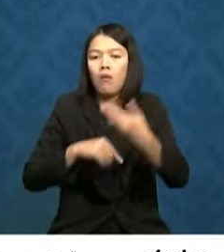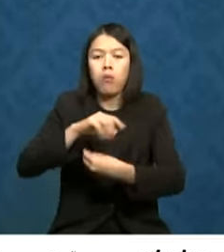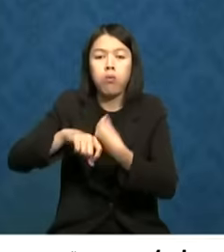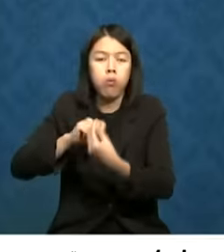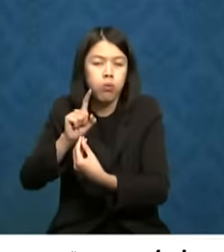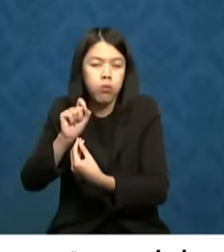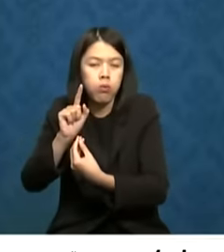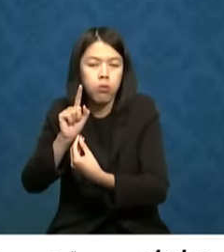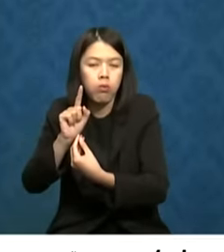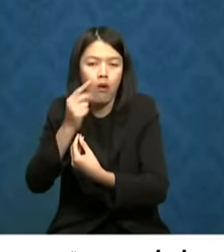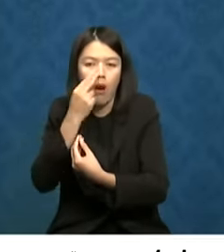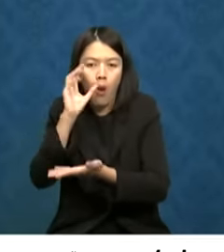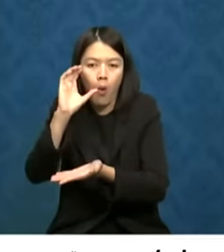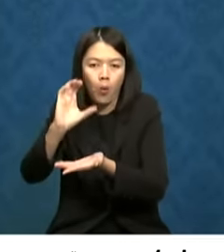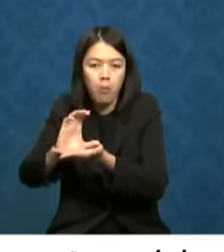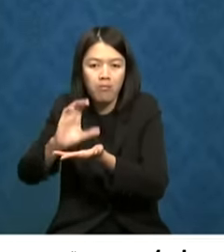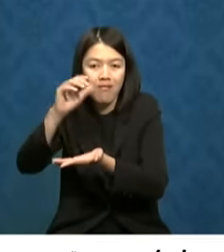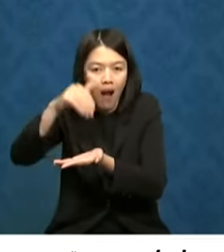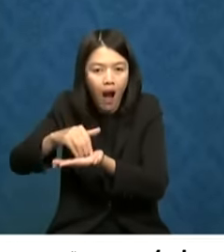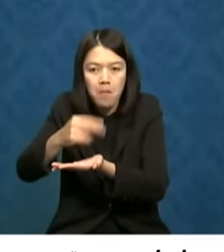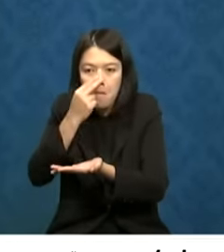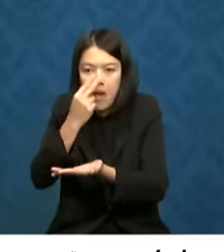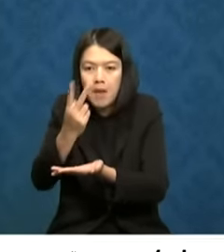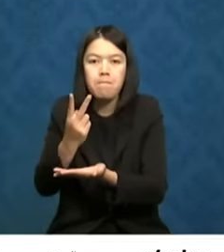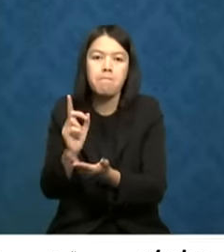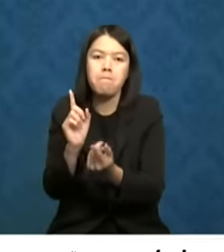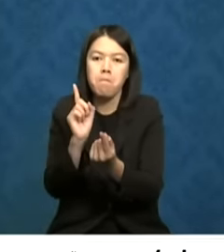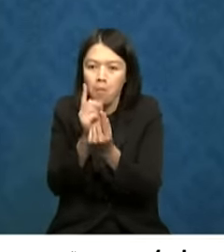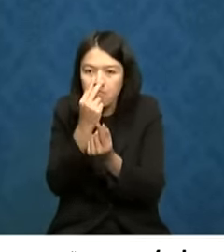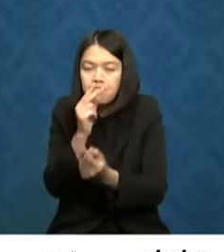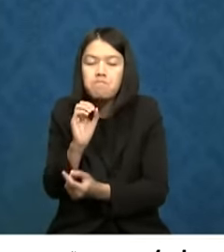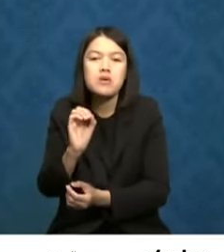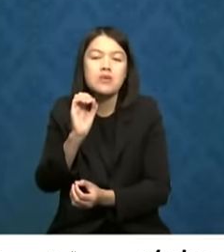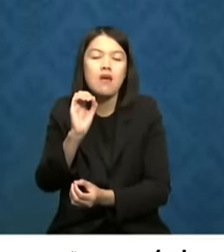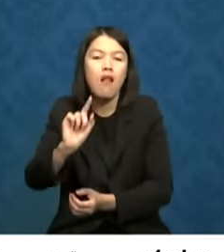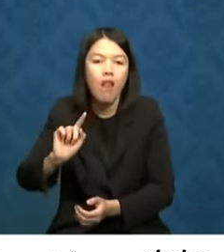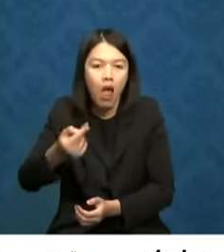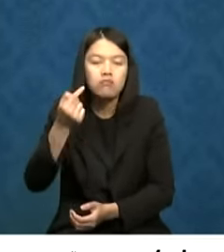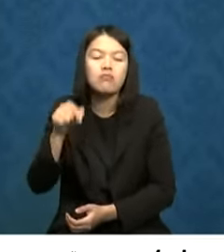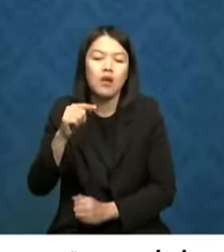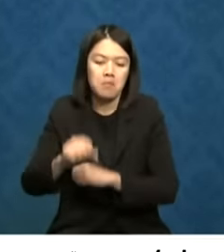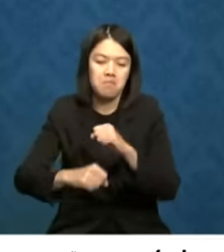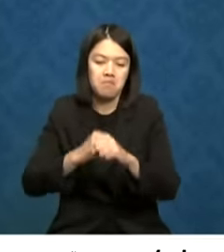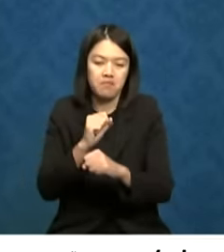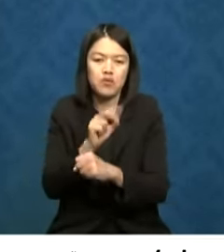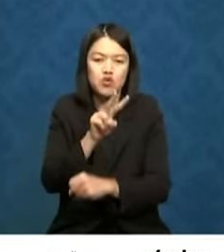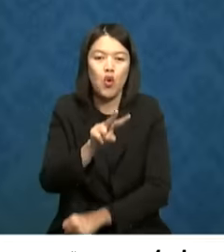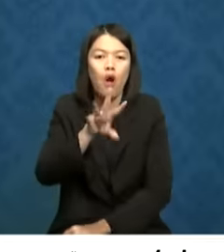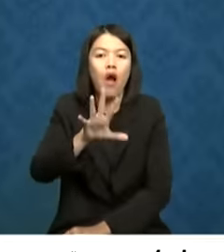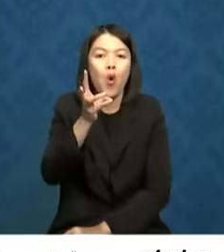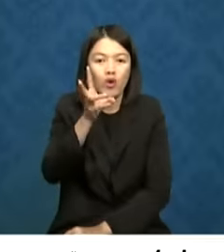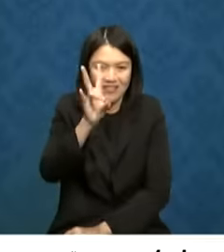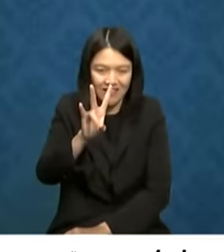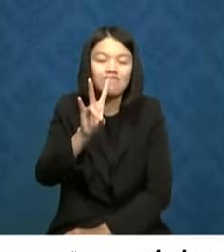ปรากฏในงบประมาณที่เป็นงบกลางมาก่อนเลยเพิ่งเกิดขึ้นในปีงบประมาณปี